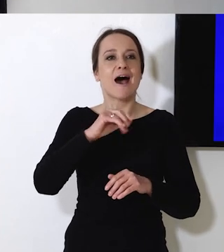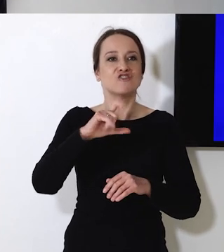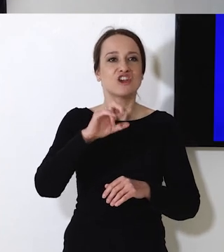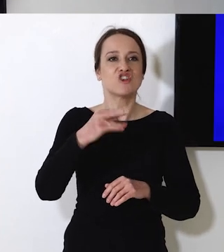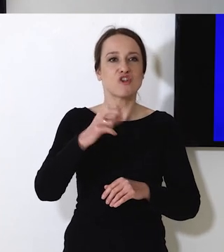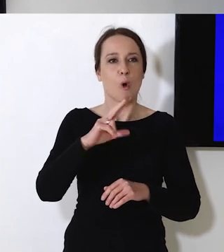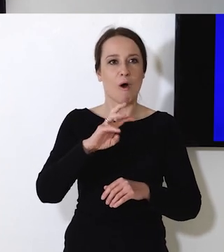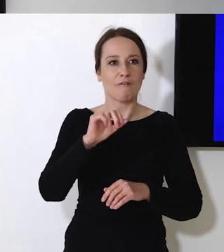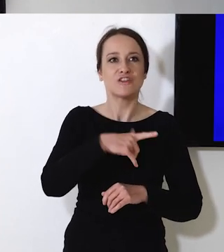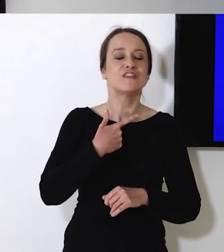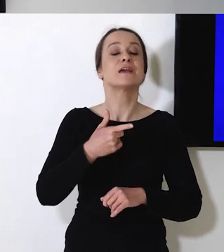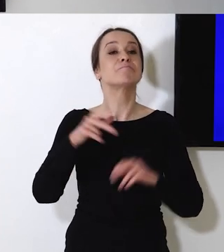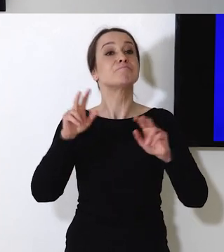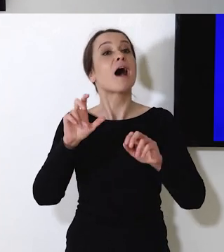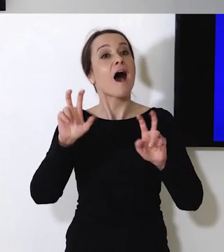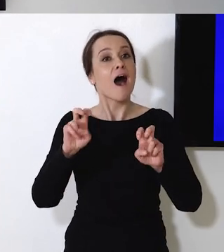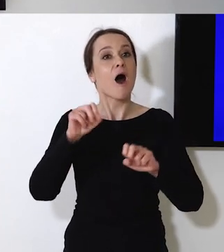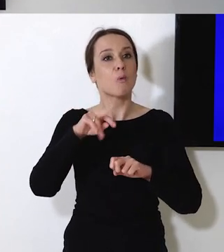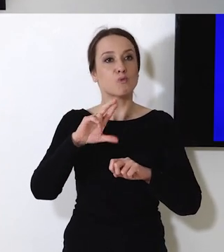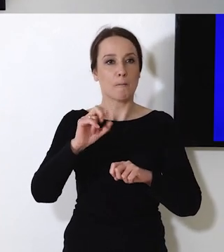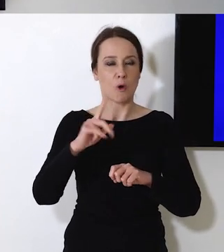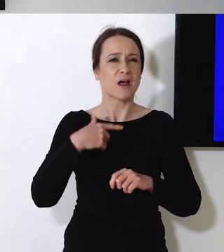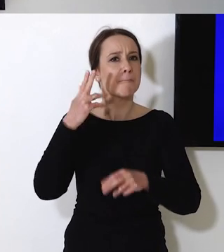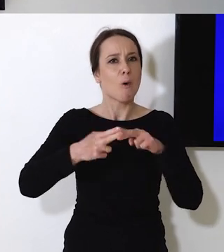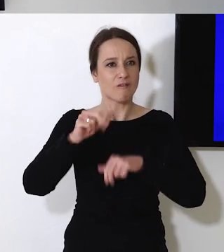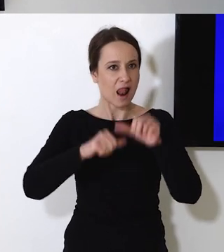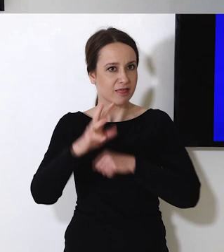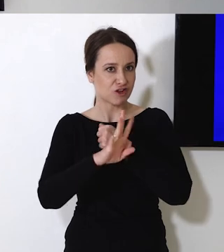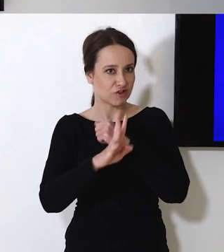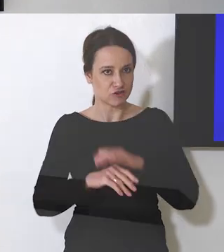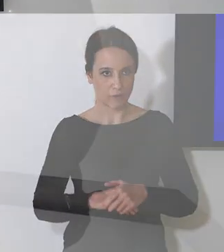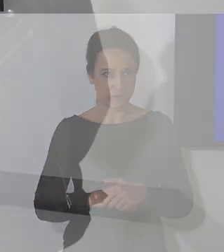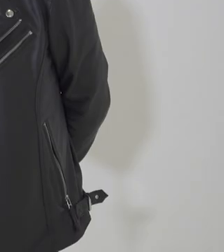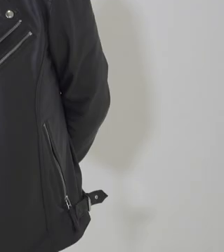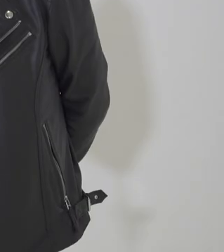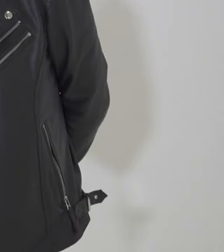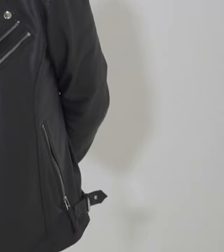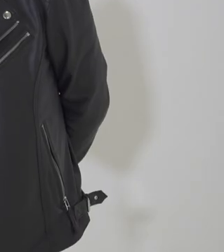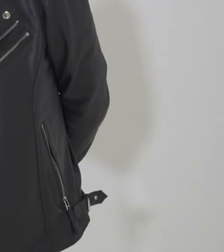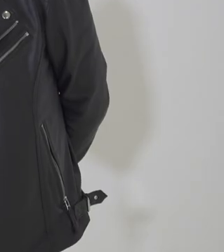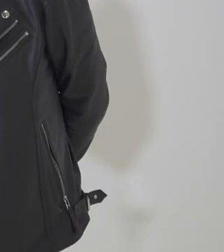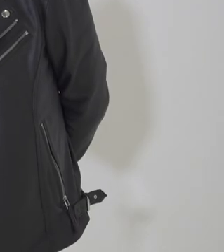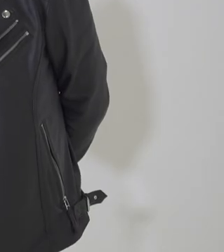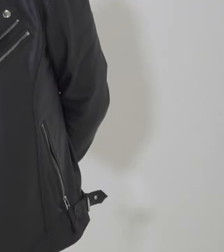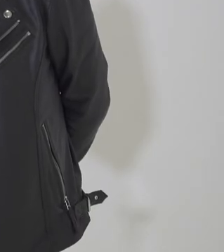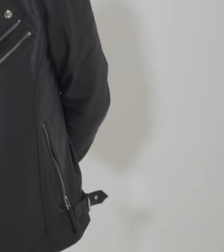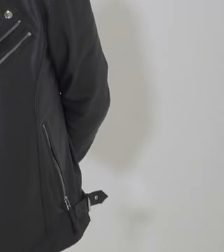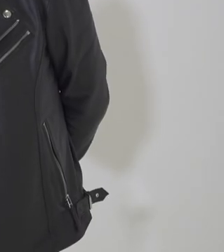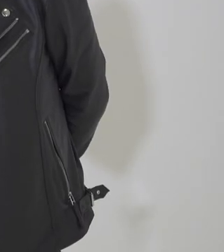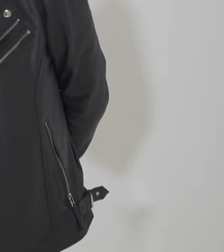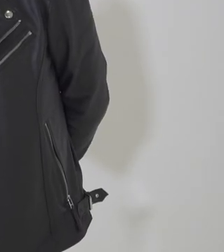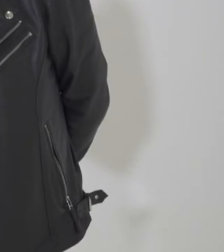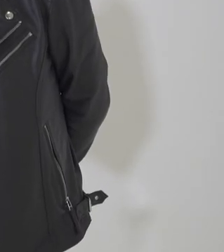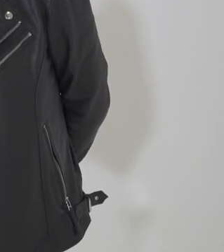jest z połowy lat 90 projekcja wideo zatytułowana w ten